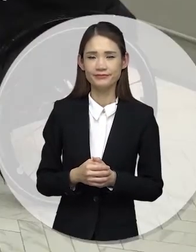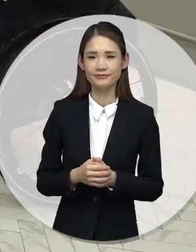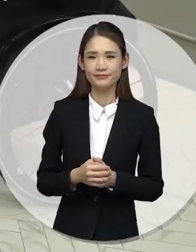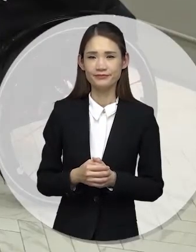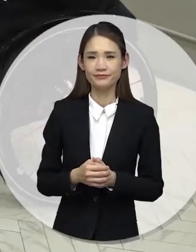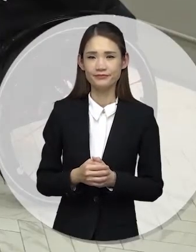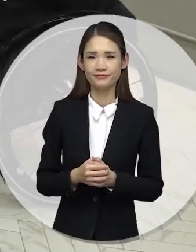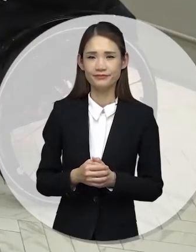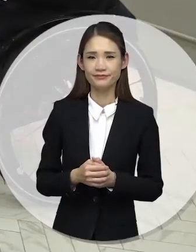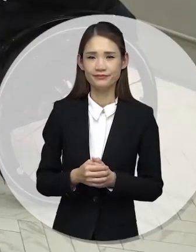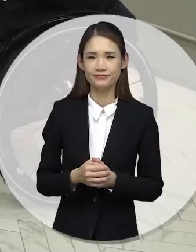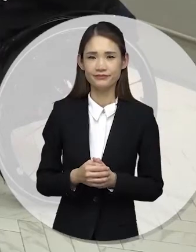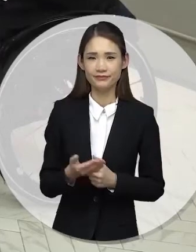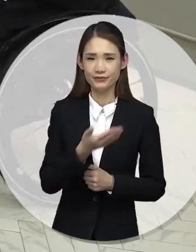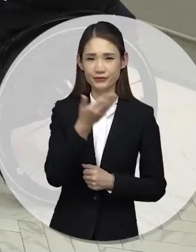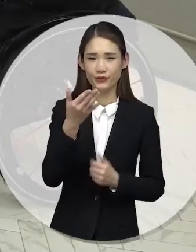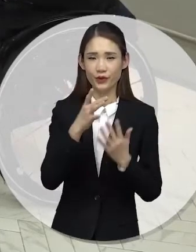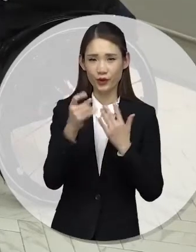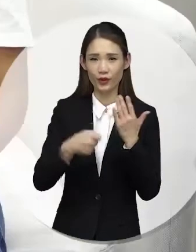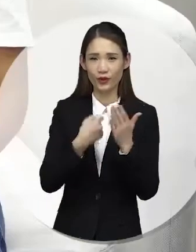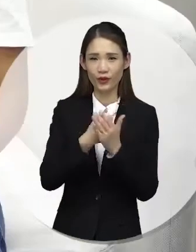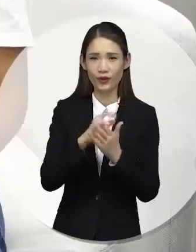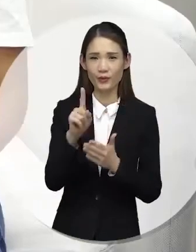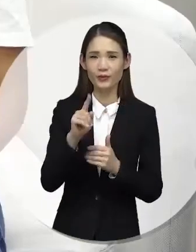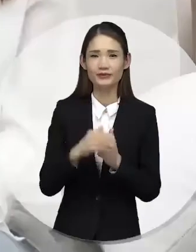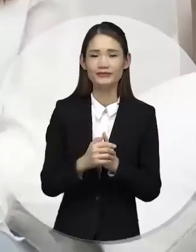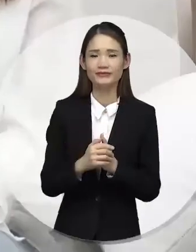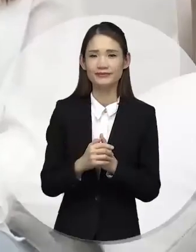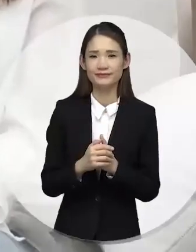자, 어떤 거를 여러분들 선택하실까요?